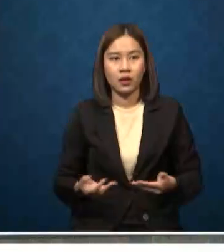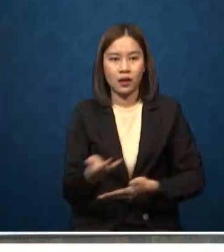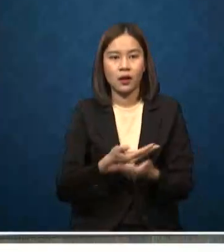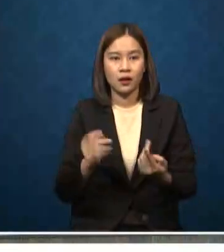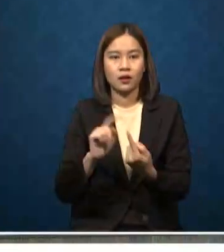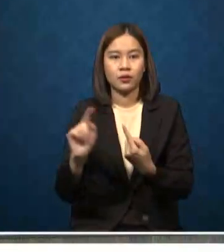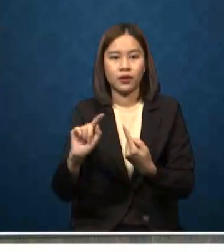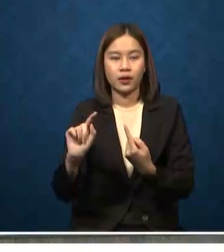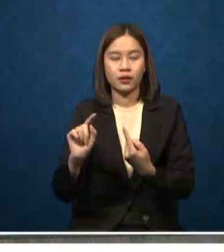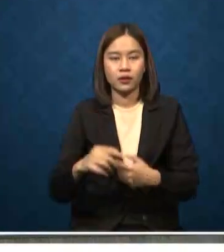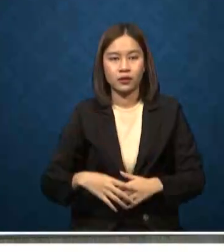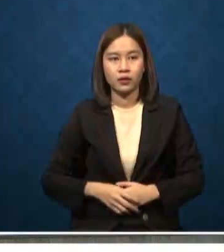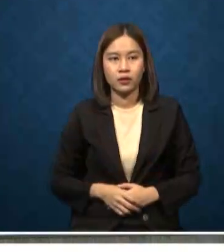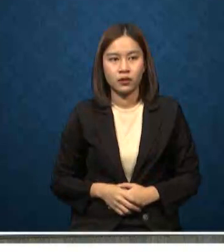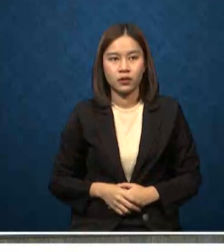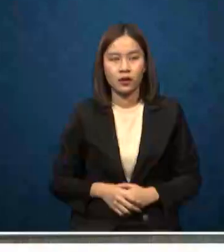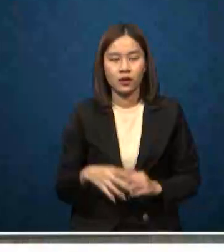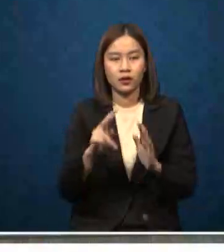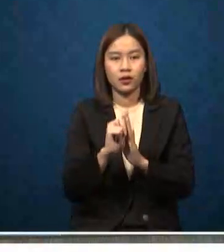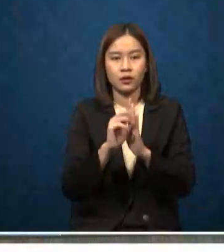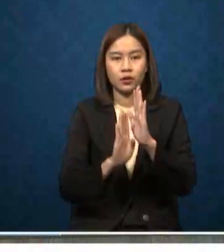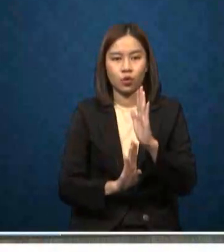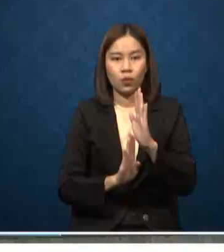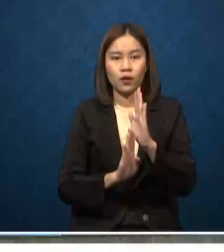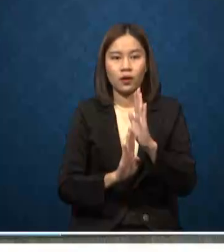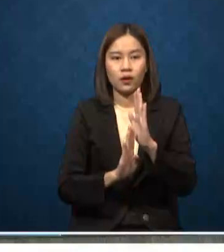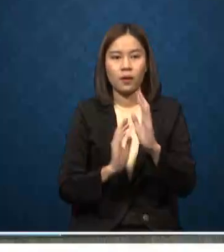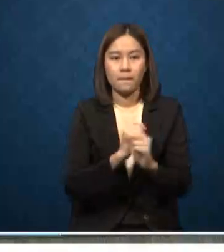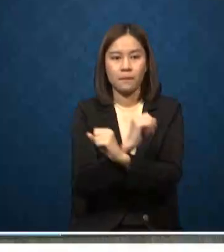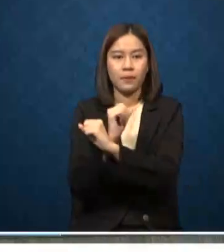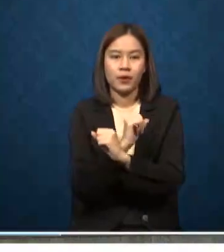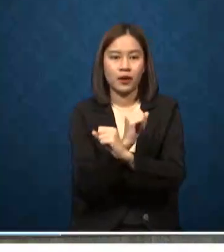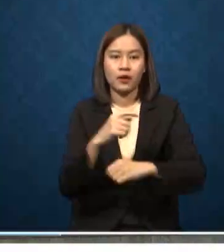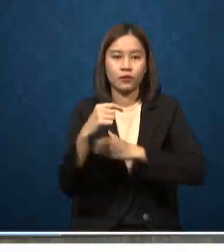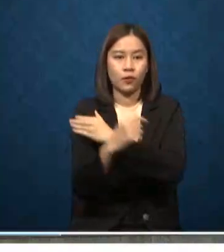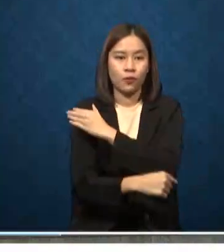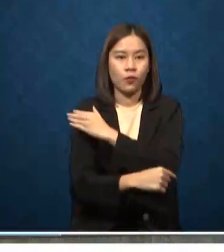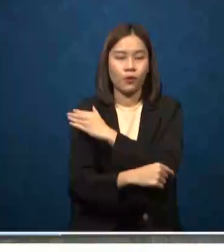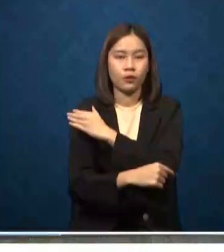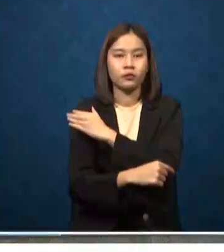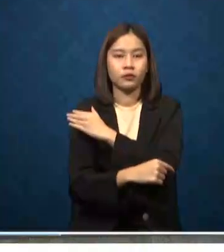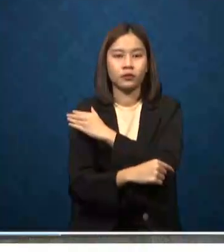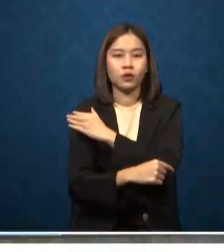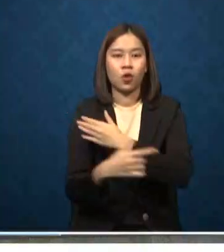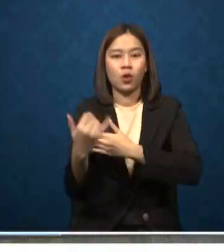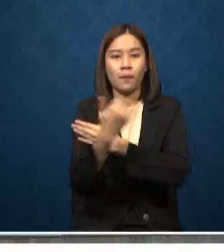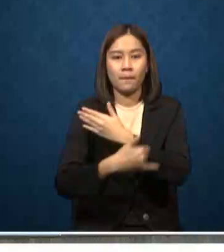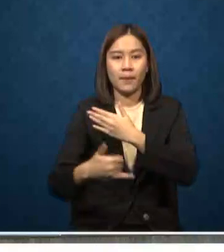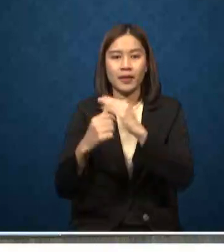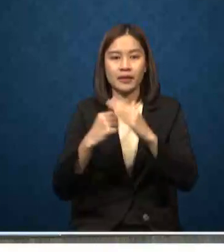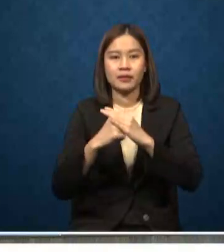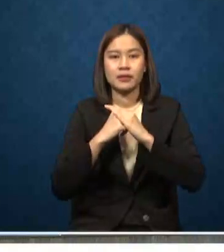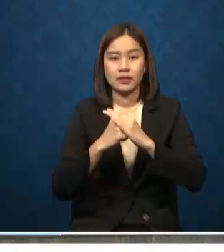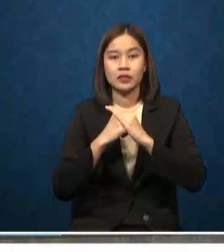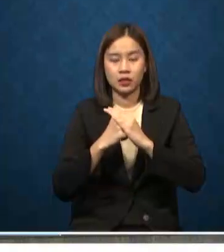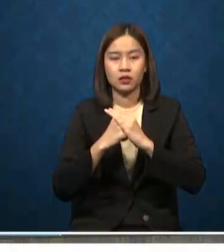กี่ยวกับเรื่องการนำนโยบายการต่อต้านการทุจริตของประเทศสาธารณรัฐประชาชนจีน